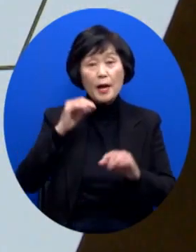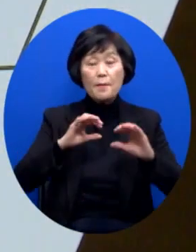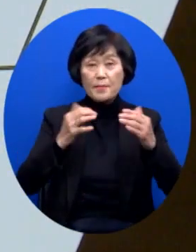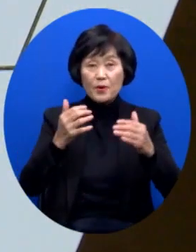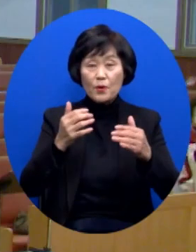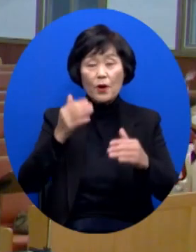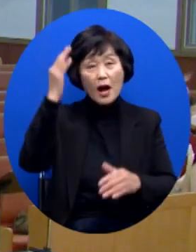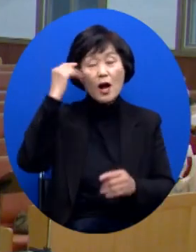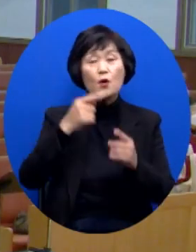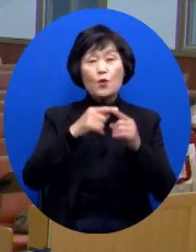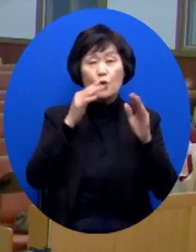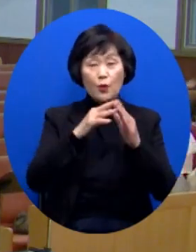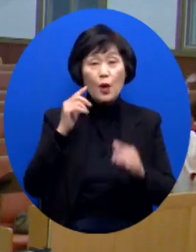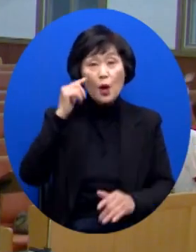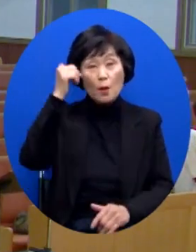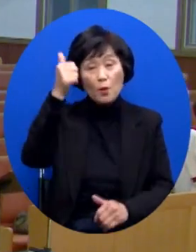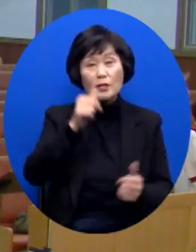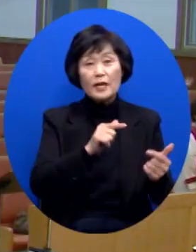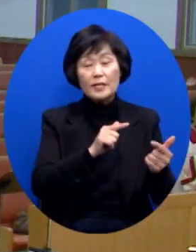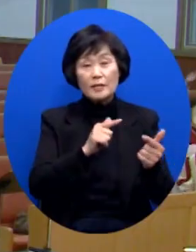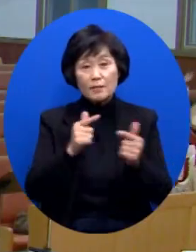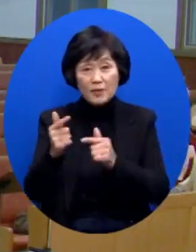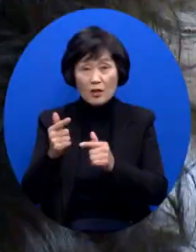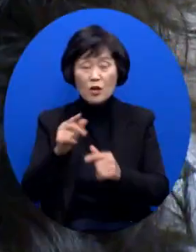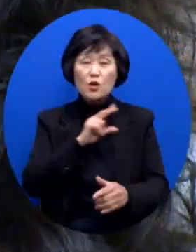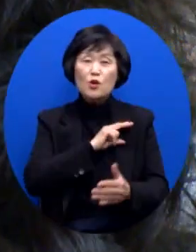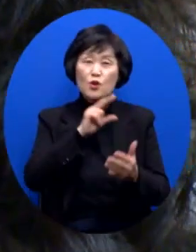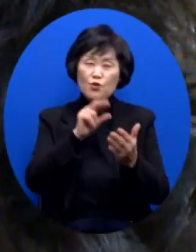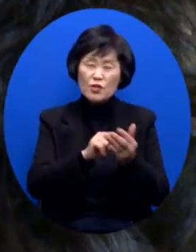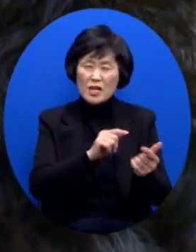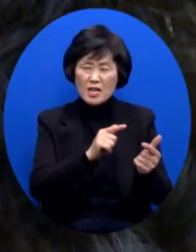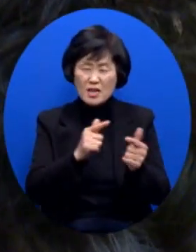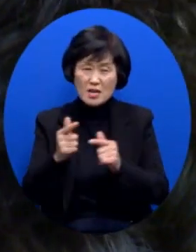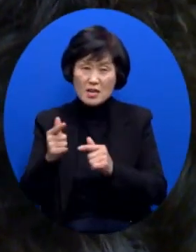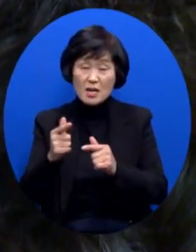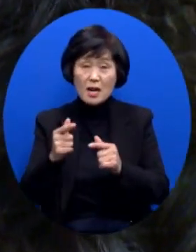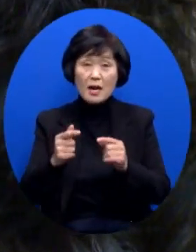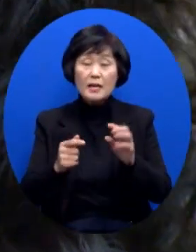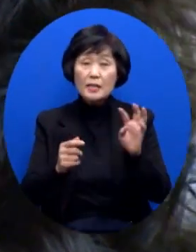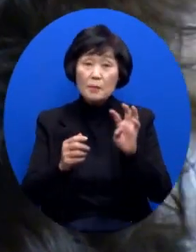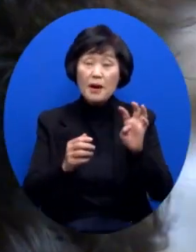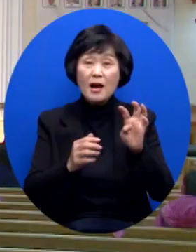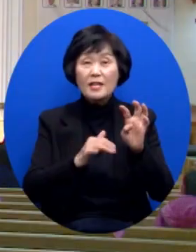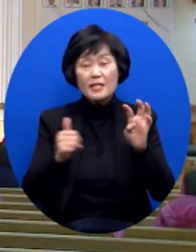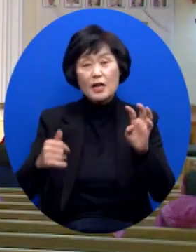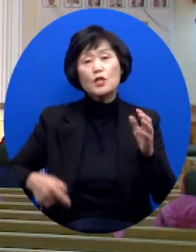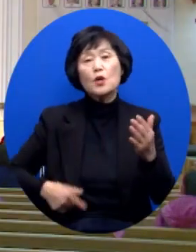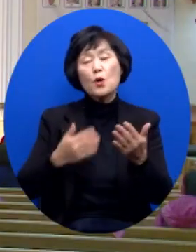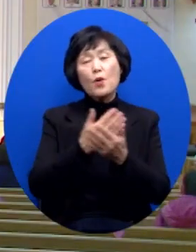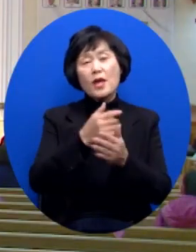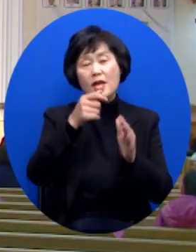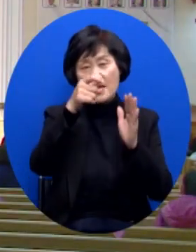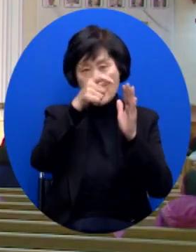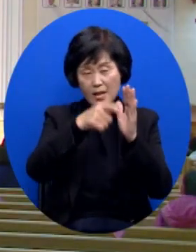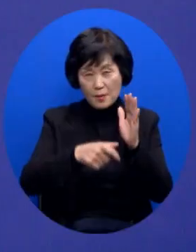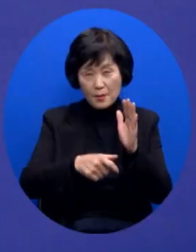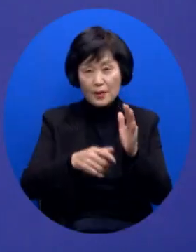그리고 목회자와 성도를 주제로 한 40가지 회개 기도 제목을 가지고 함께 기도했습니다.